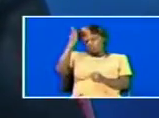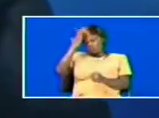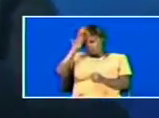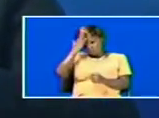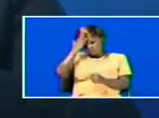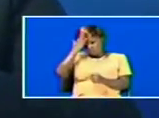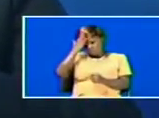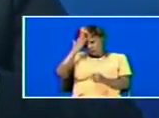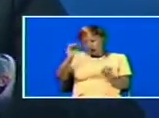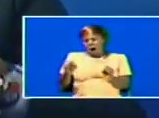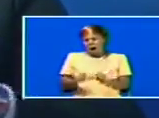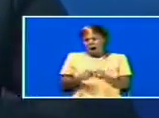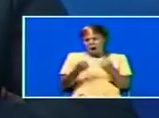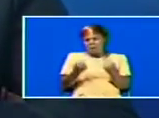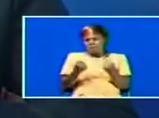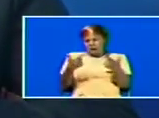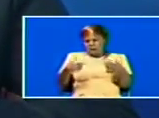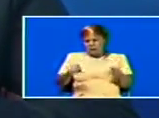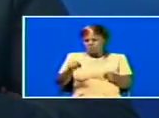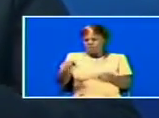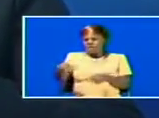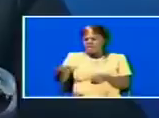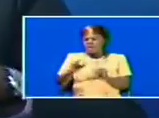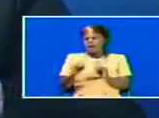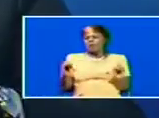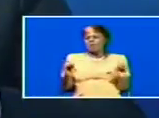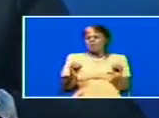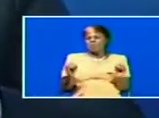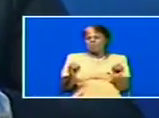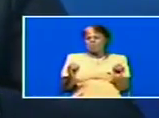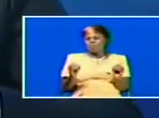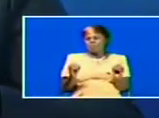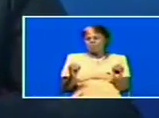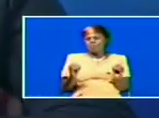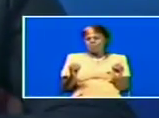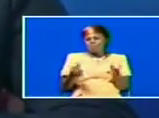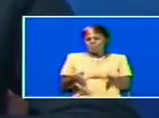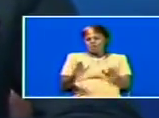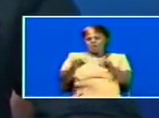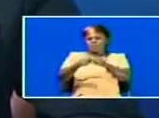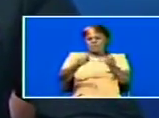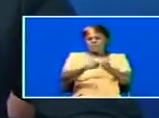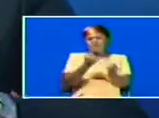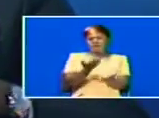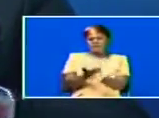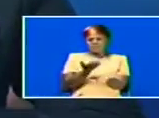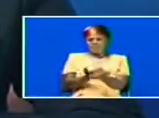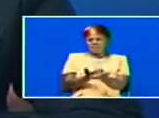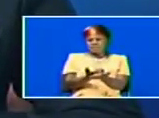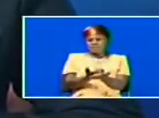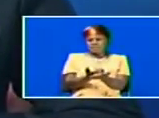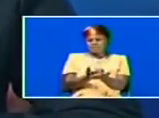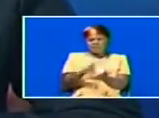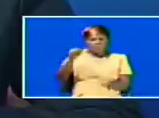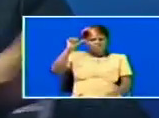na habari kwamba hautoruhusiwa kufika pale, ama ni katika ile mmoja wapo ya njia za kuharibu ushahidi katika maeneo yale.